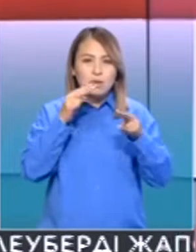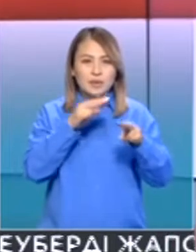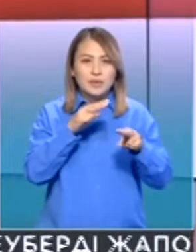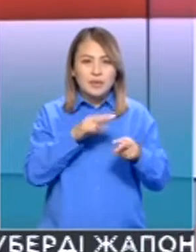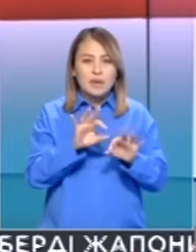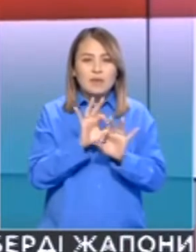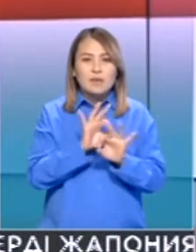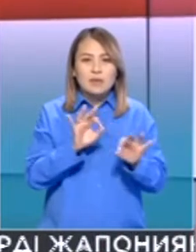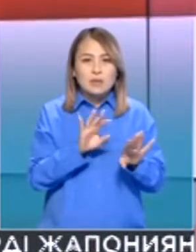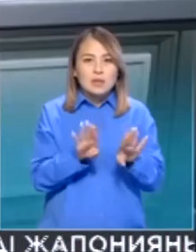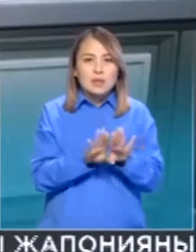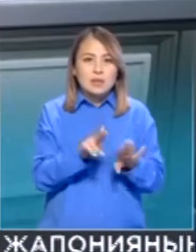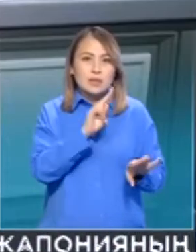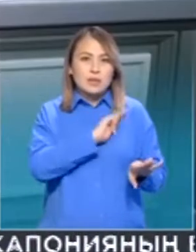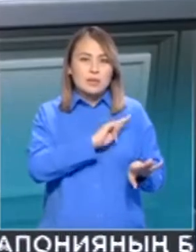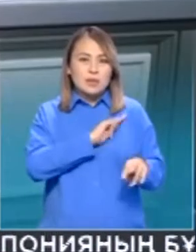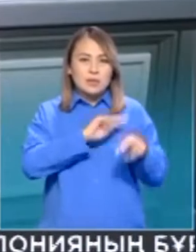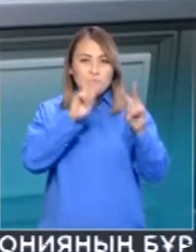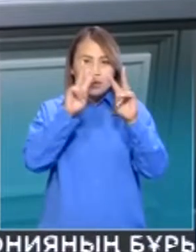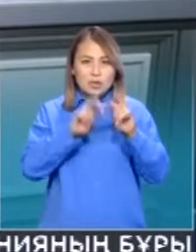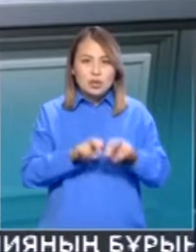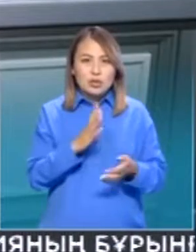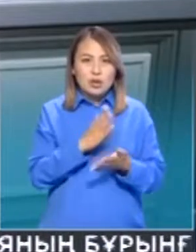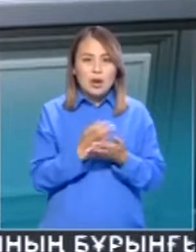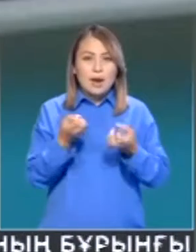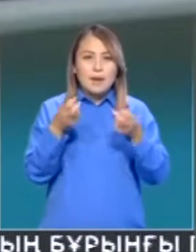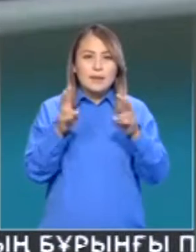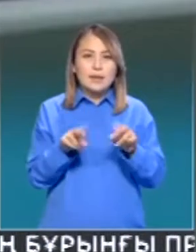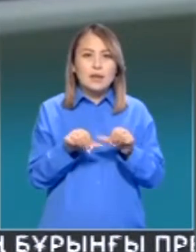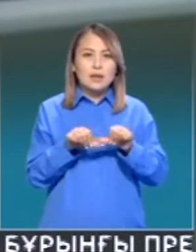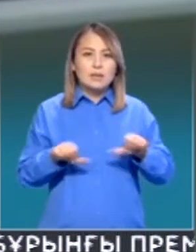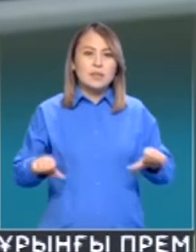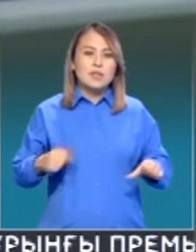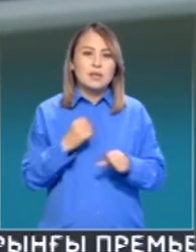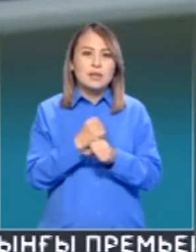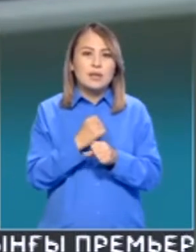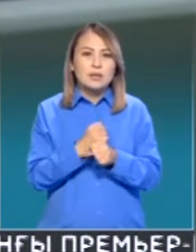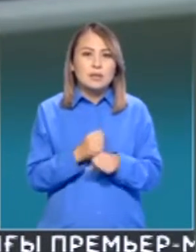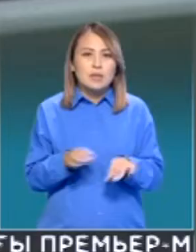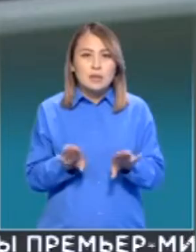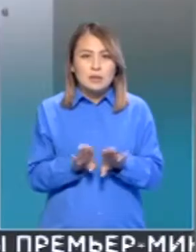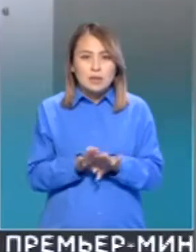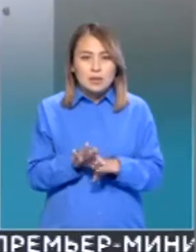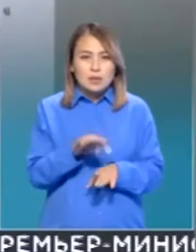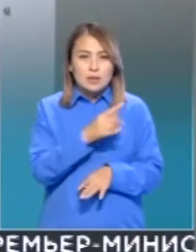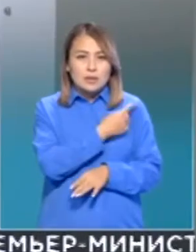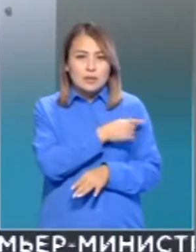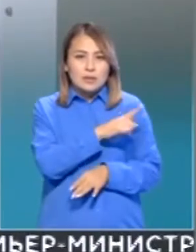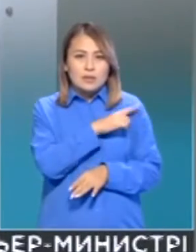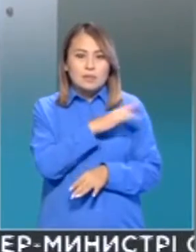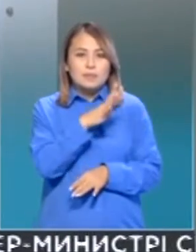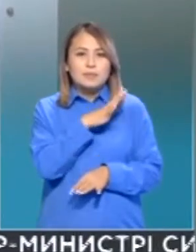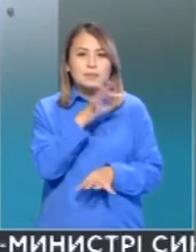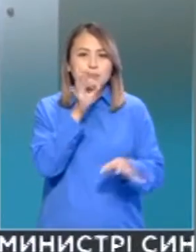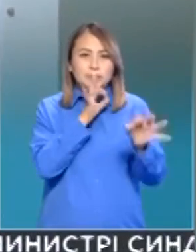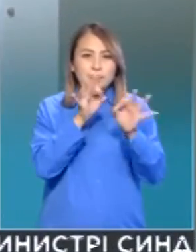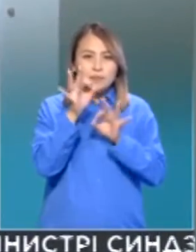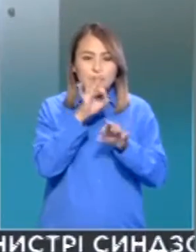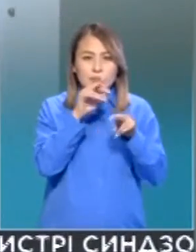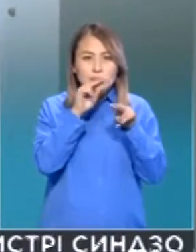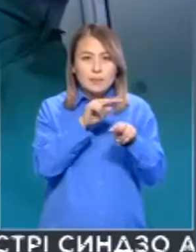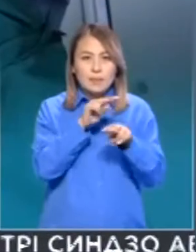министрлігінің бақылауында. Ведомство тарапынан қызметтік тексеріс жүргізіледі. Арнайы комиссия құрамына санитарлық, эпидемиологиялық және